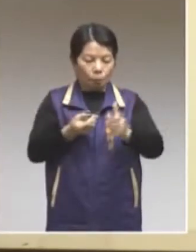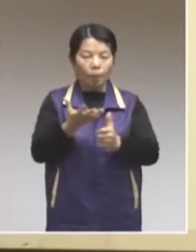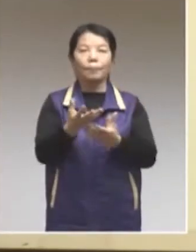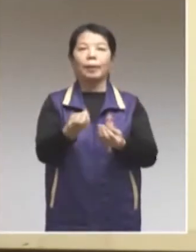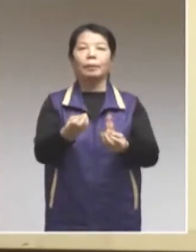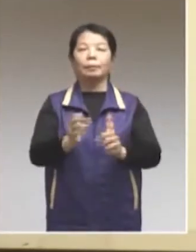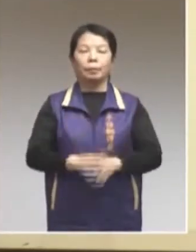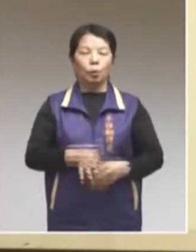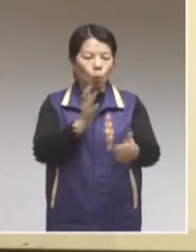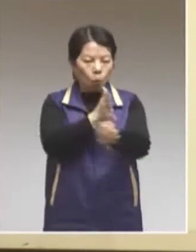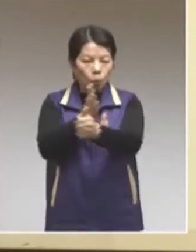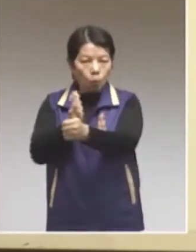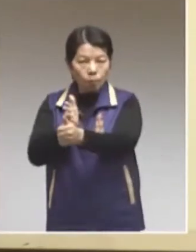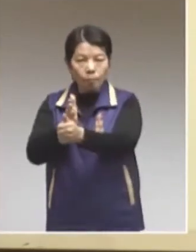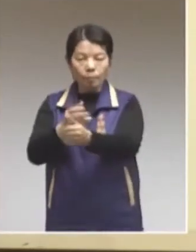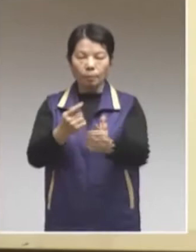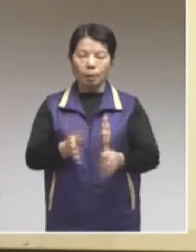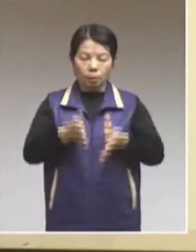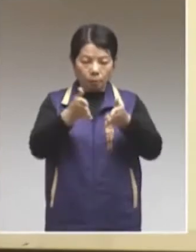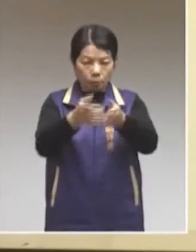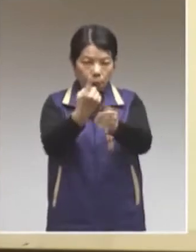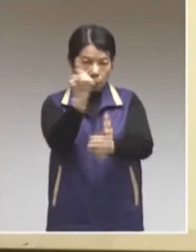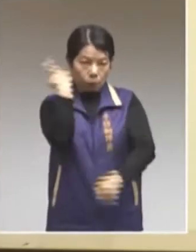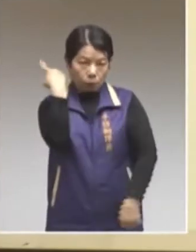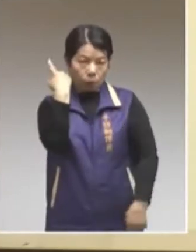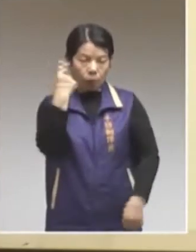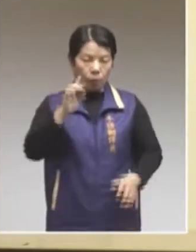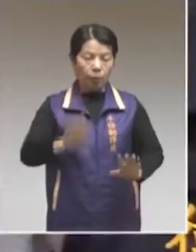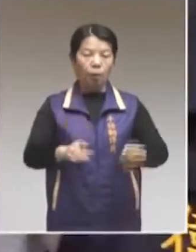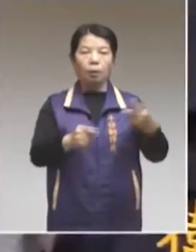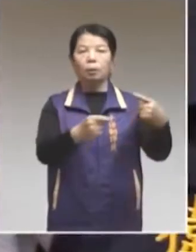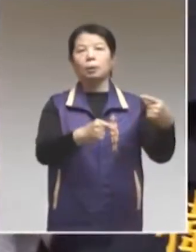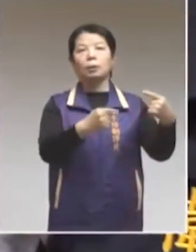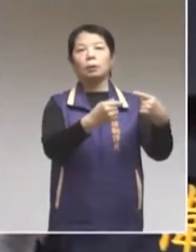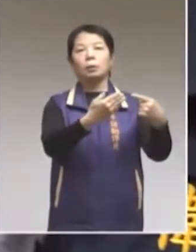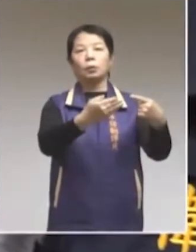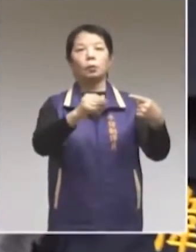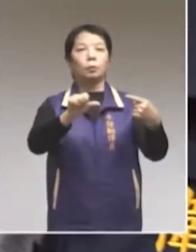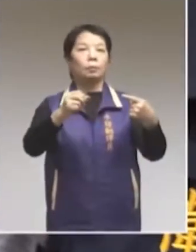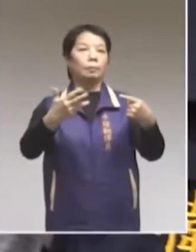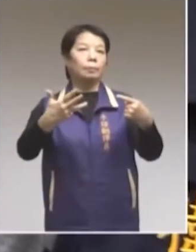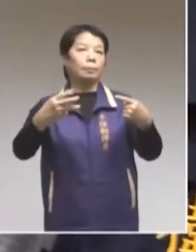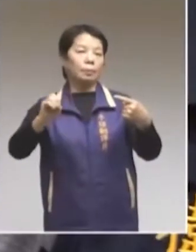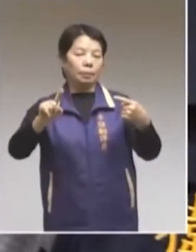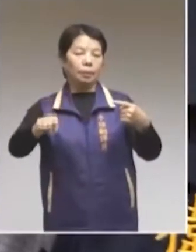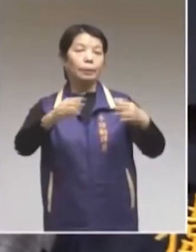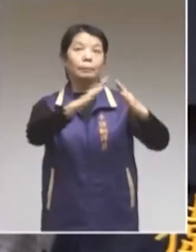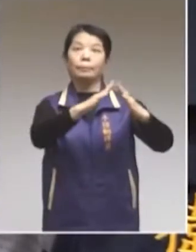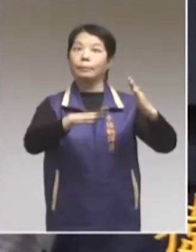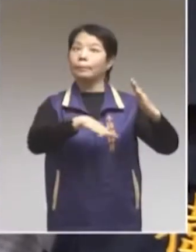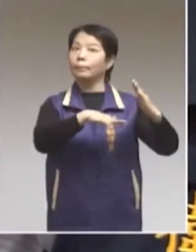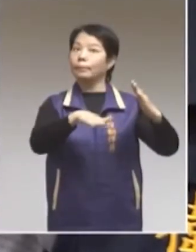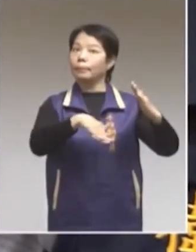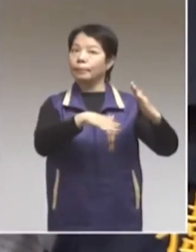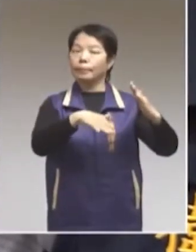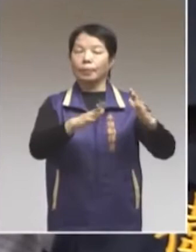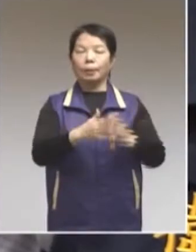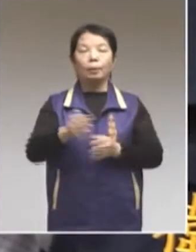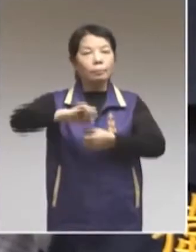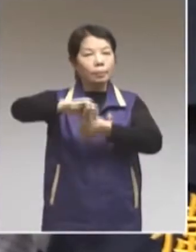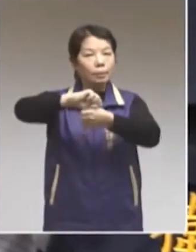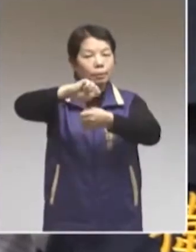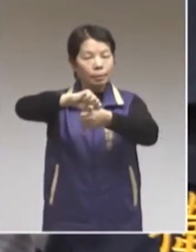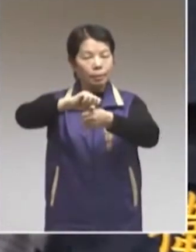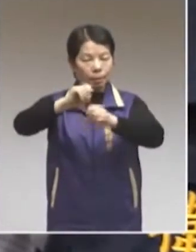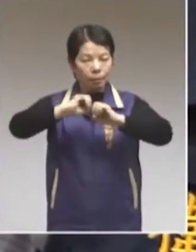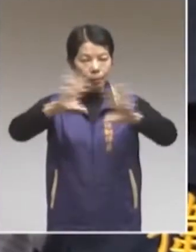中，我们针对昨天这个19580这一家的一个足迹我们有新增了一些